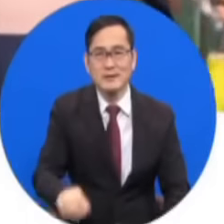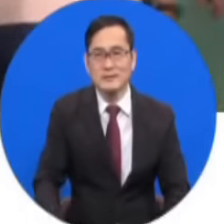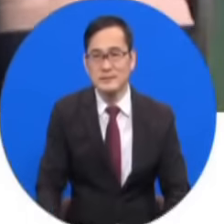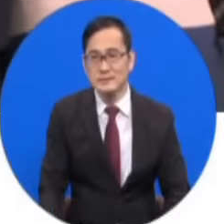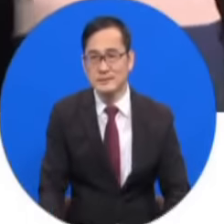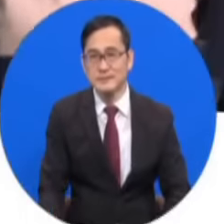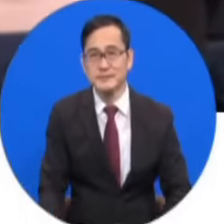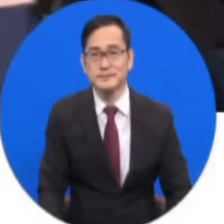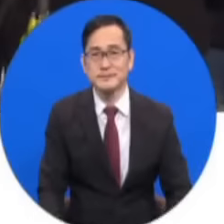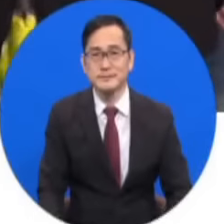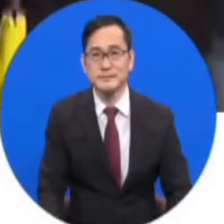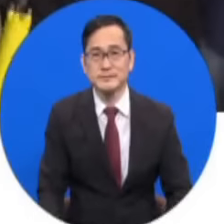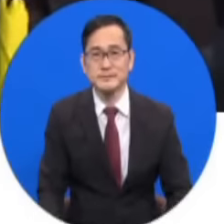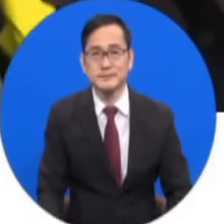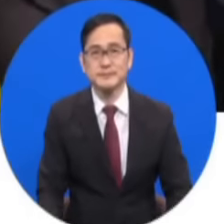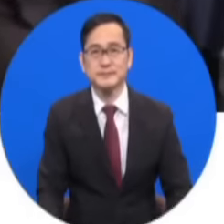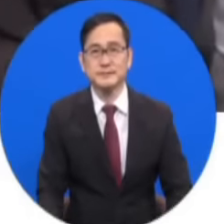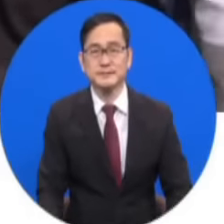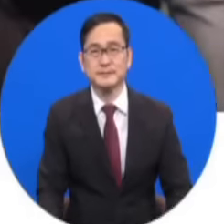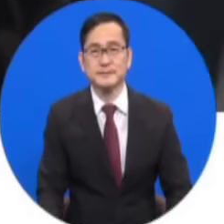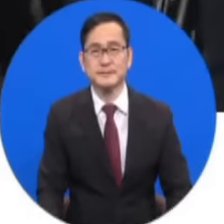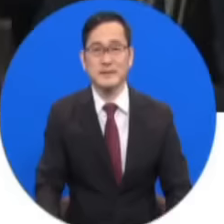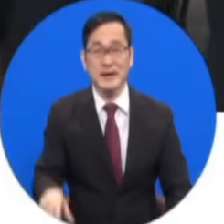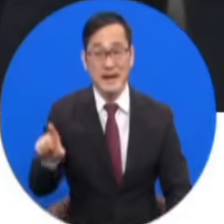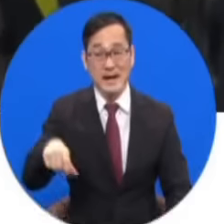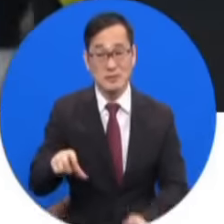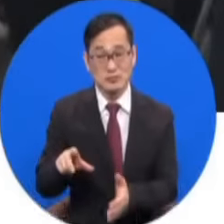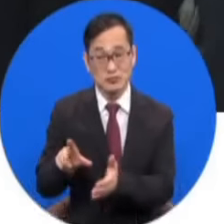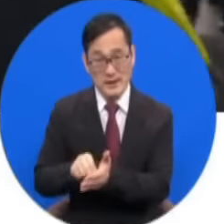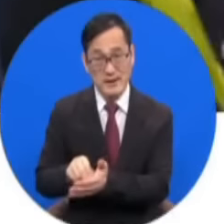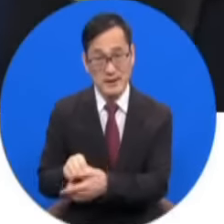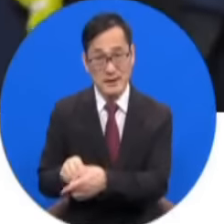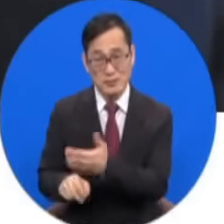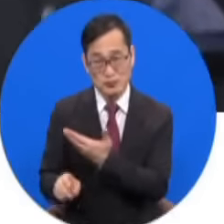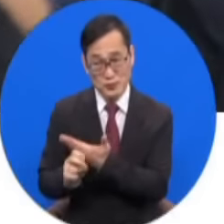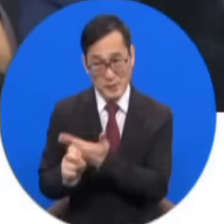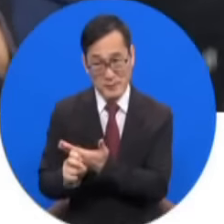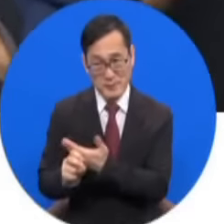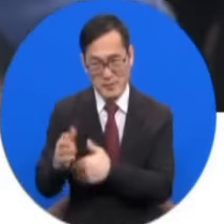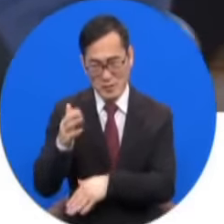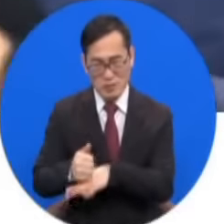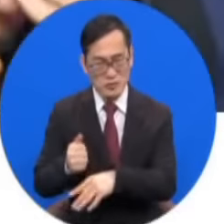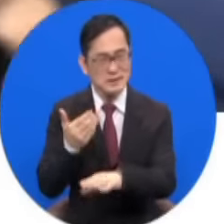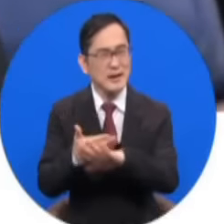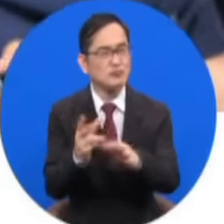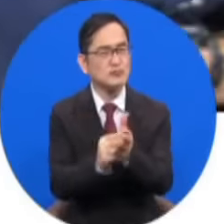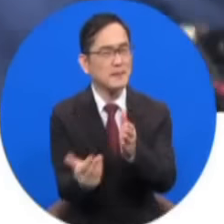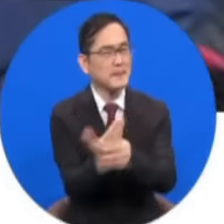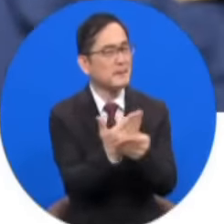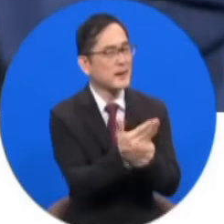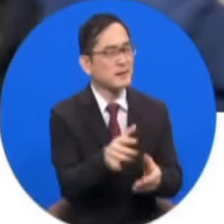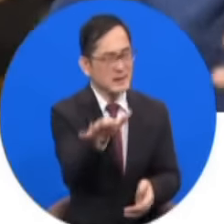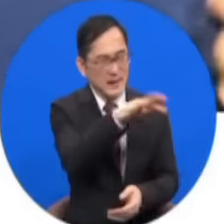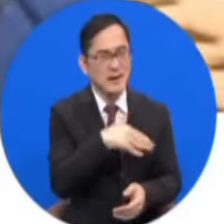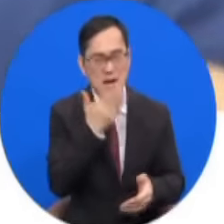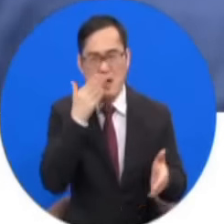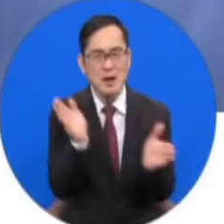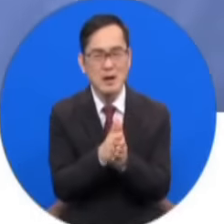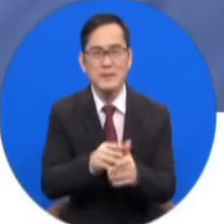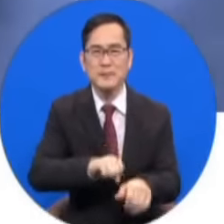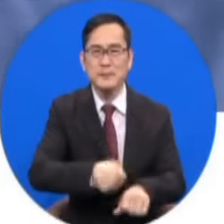나가서도 된다고 저게 법인 카드 문제로 그 비화될 수밖에 없고요 그렇기 때문에 이재명 대표나 민주당